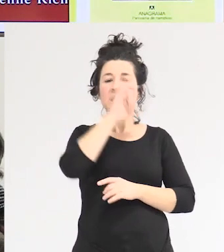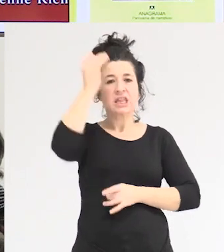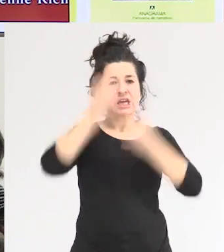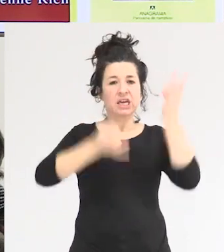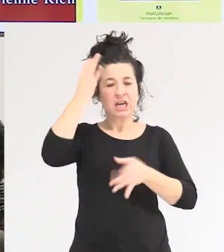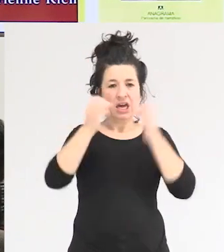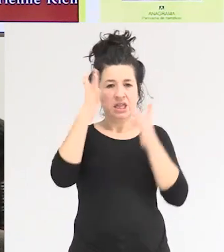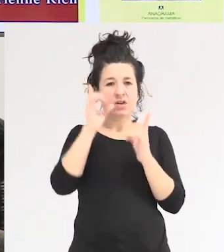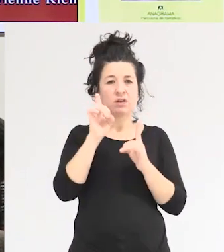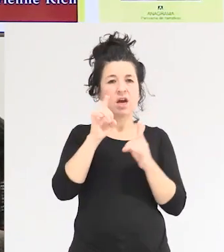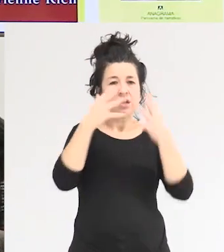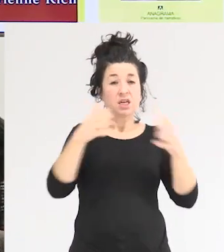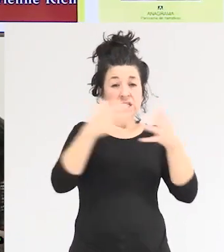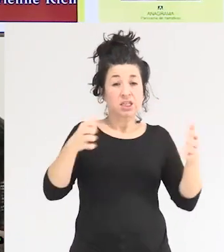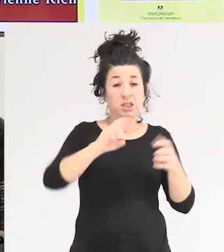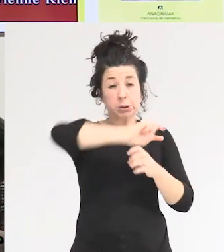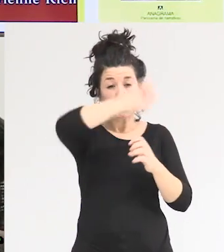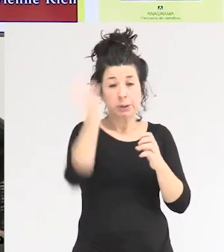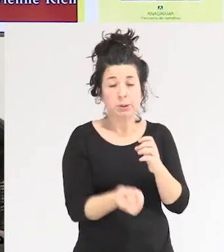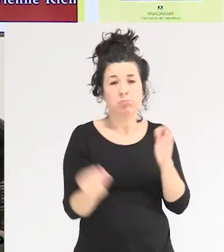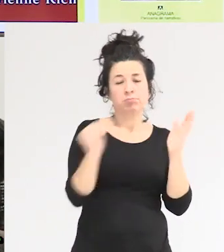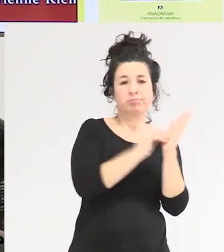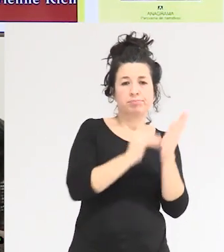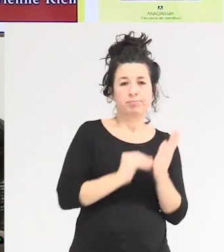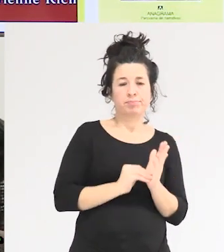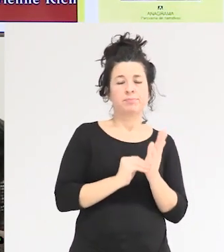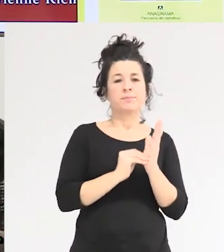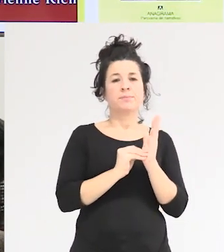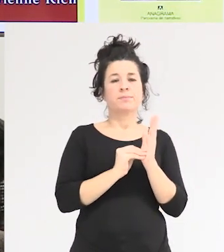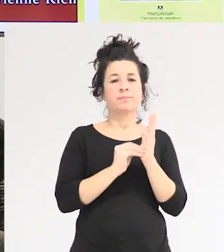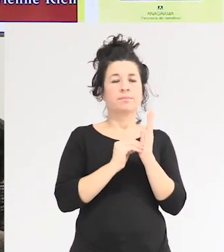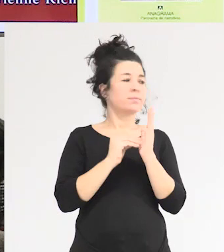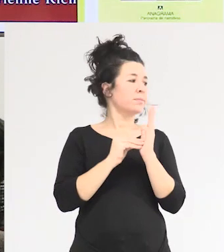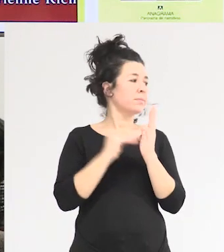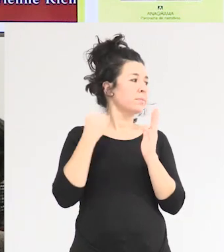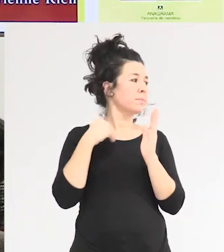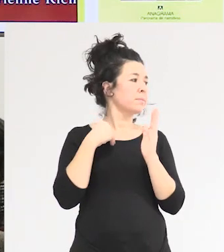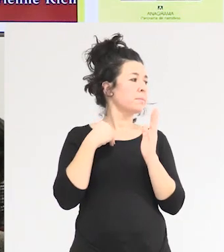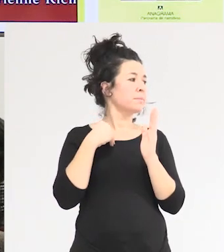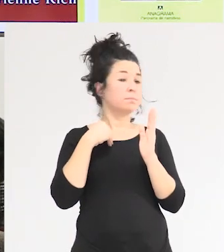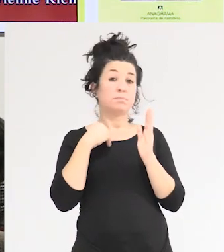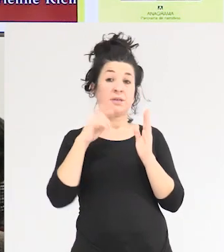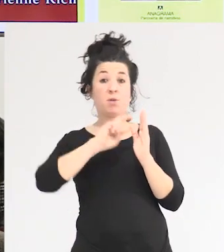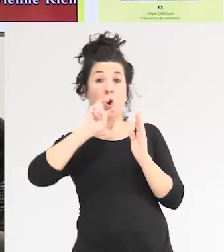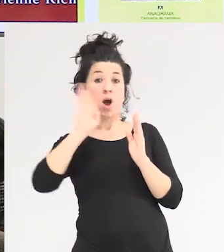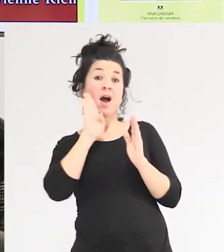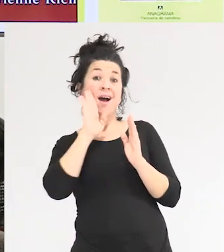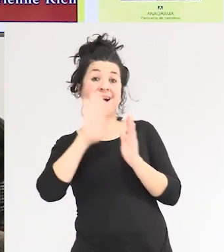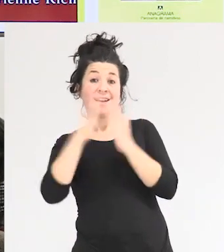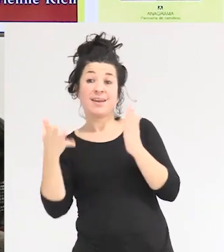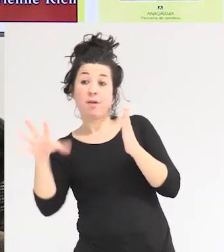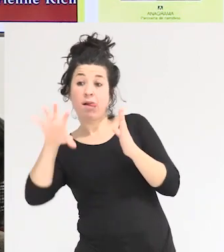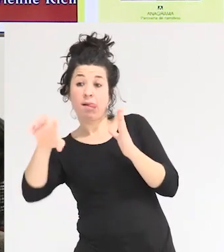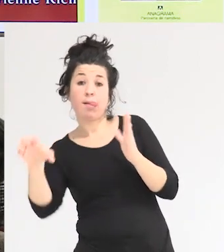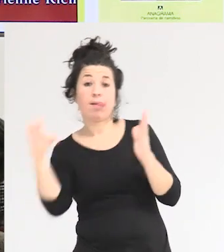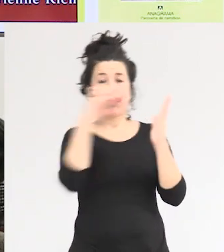eta hor testu asko daude, de hecho hor dago Adrien Richen testu honen A Woman Bornetik hartutako zati bat hor dago, baina